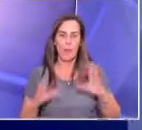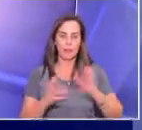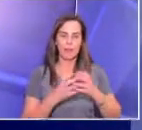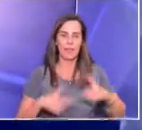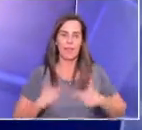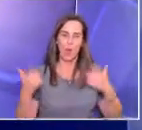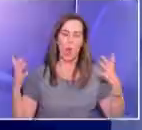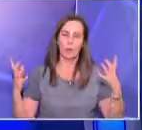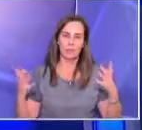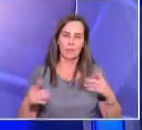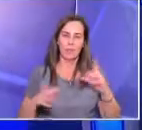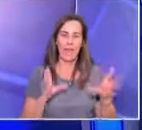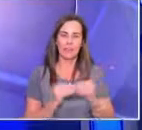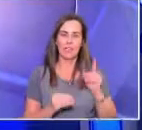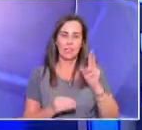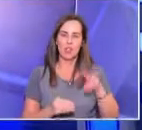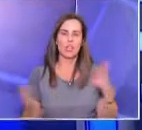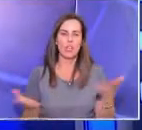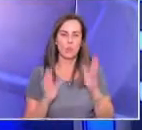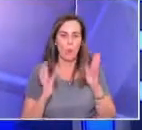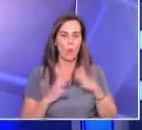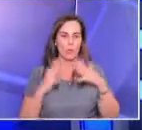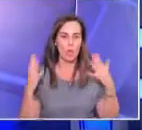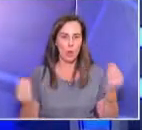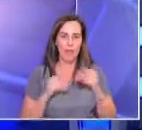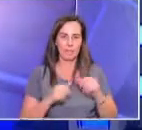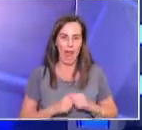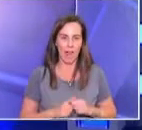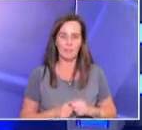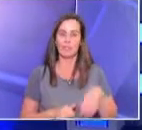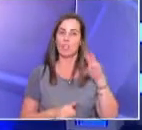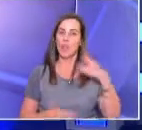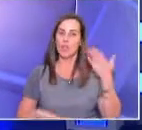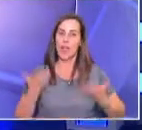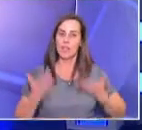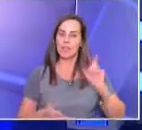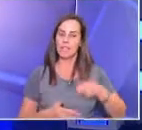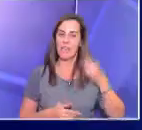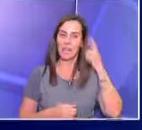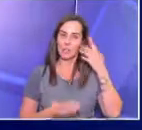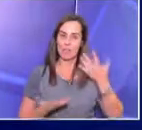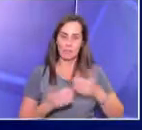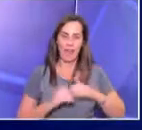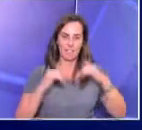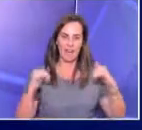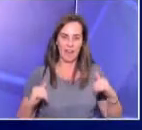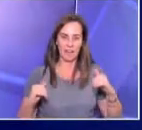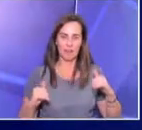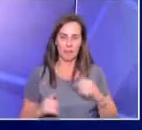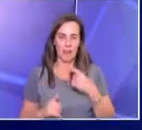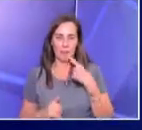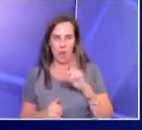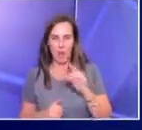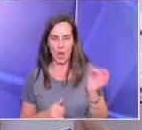לחיות בהרמוניה, אחד עם השני, אז יש עידוד מאוד מאוד גדול לדבר הזה. עכשיו, יש הבדל, בעיניי צריך לעשות את ההבחנה, וזה הגיע, אמרת